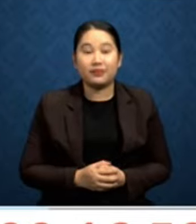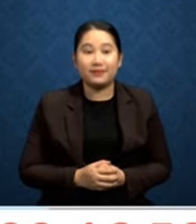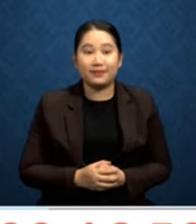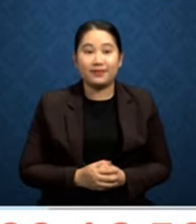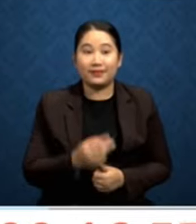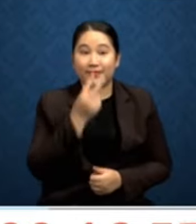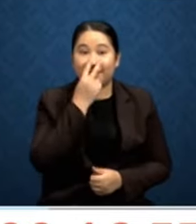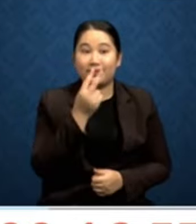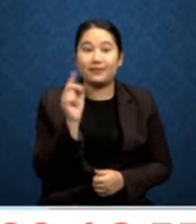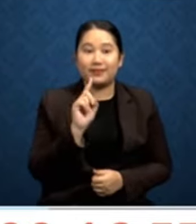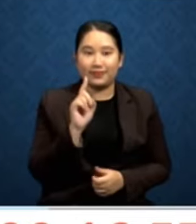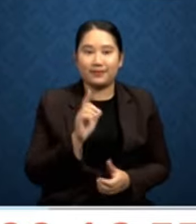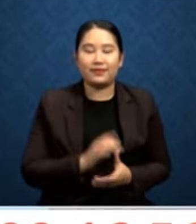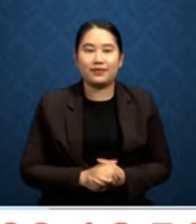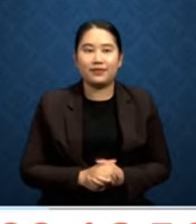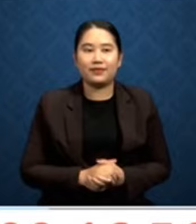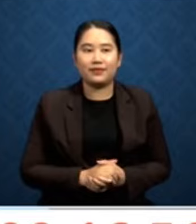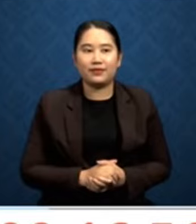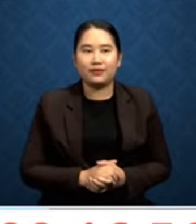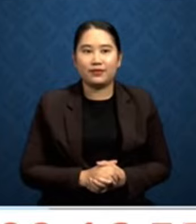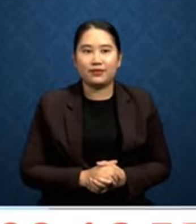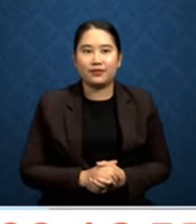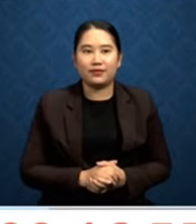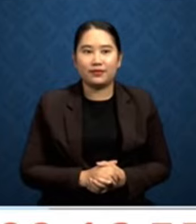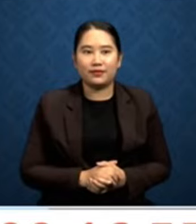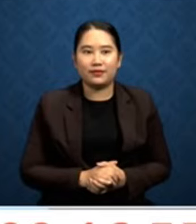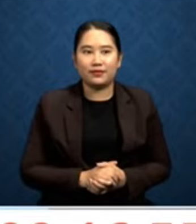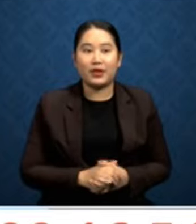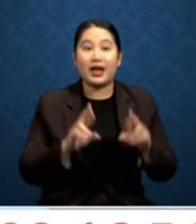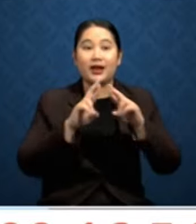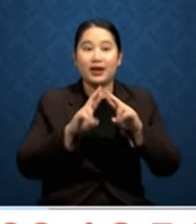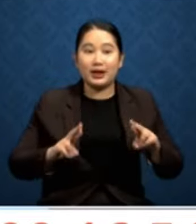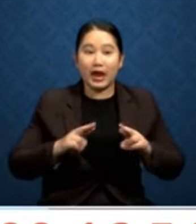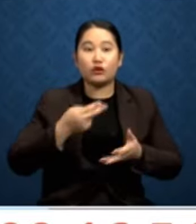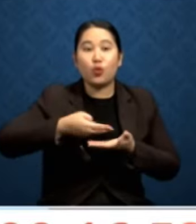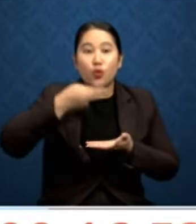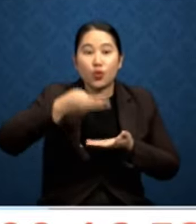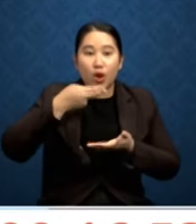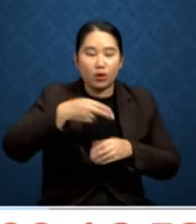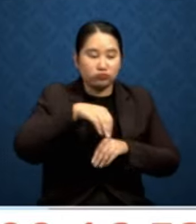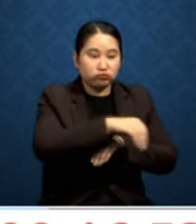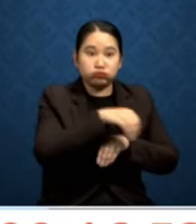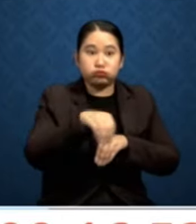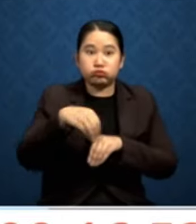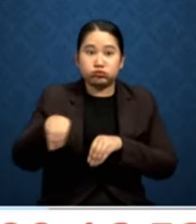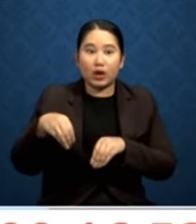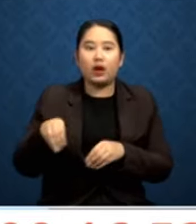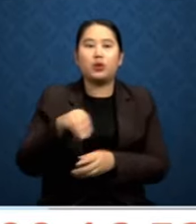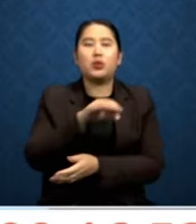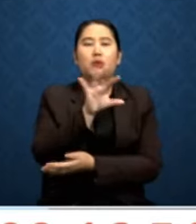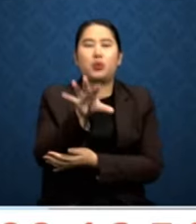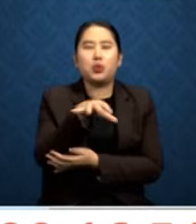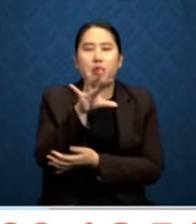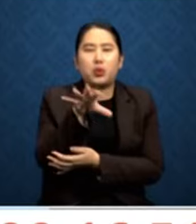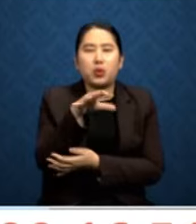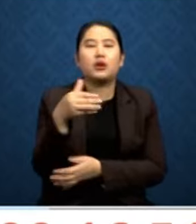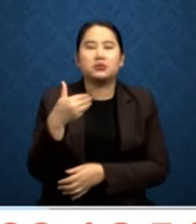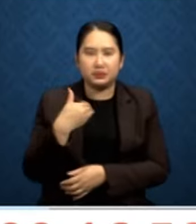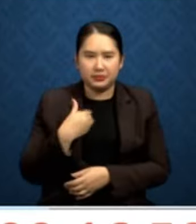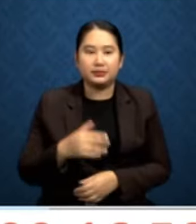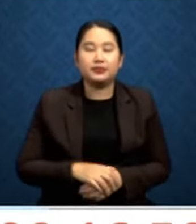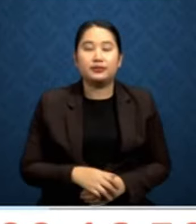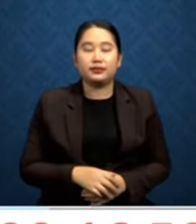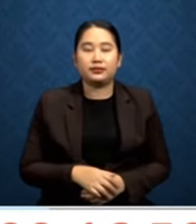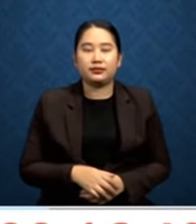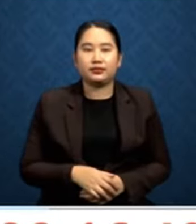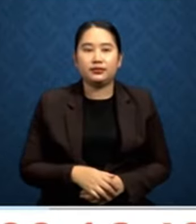านี่ย ขนาดว่า แฟนชายกวิตเตียวเี่ย ยังเอามัลอกลวงประชาชนกเลยนะครับซึ่